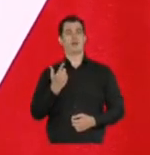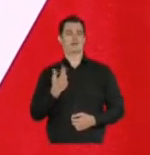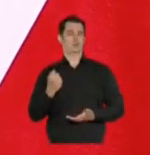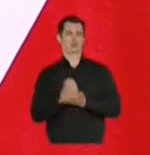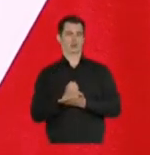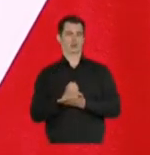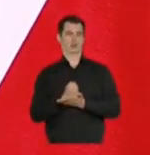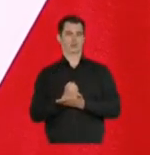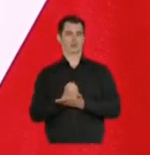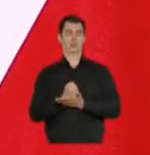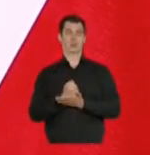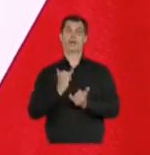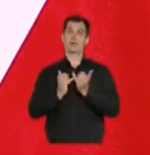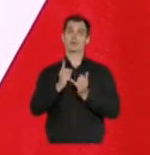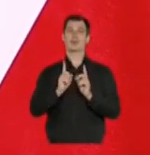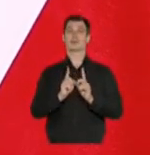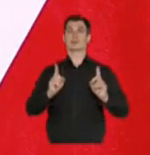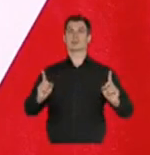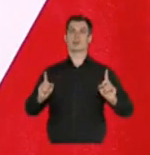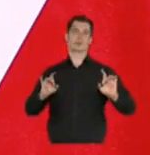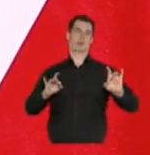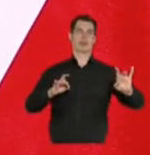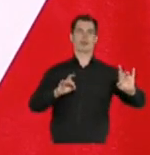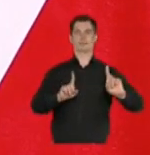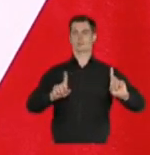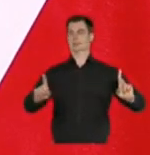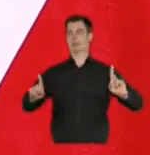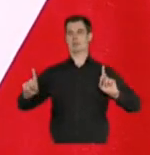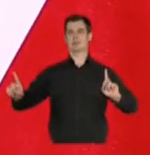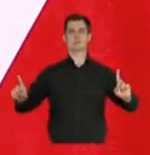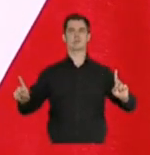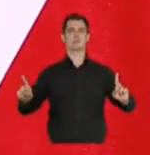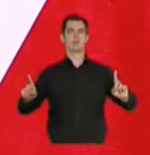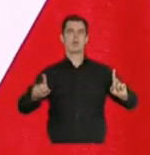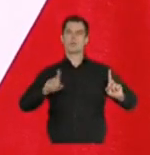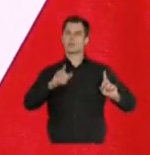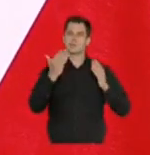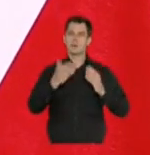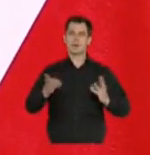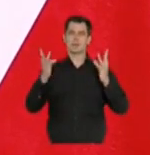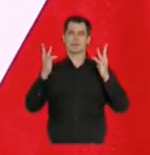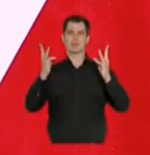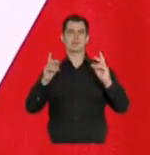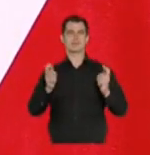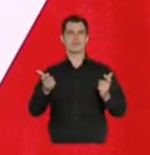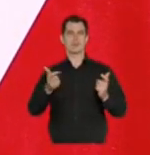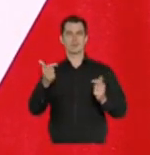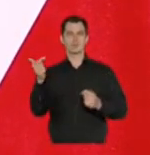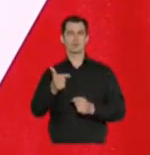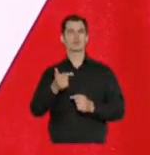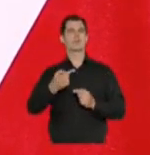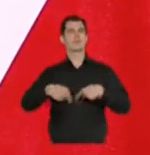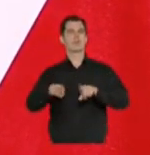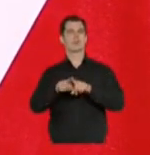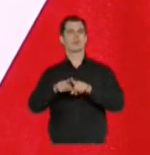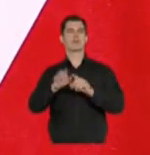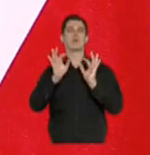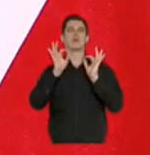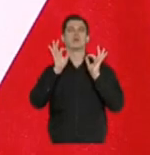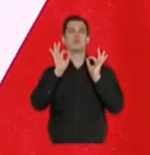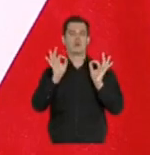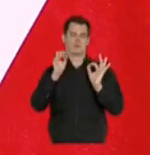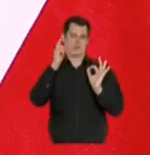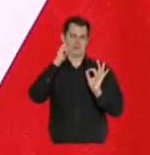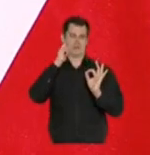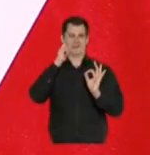o ile oczywiście można zachować dystans. Tutaj bardzo ważne jest jednak stosowanie tych przepisów w dobrej wierze,